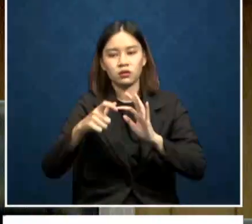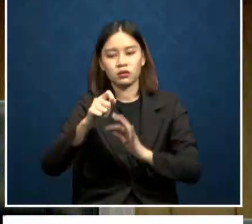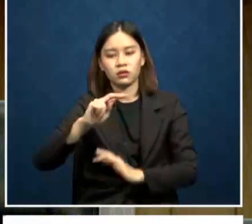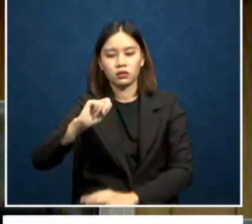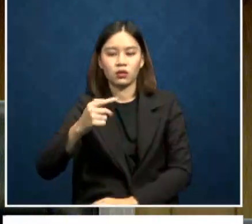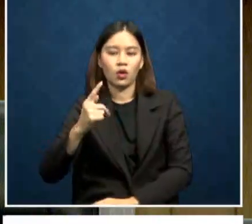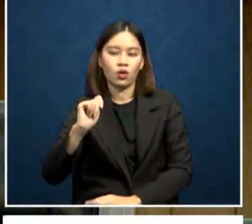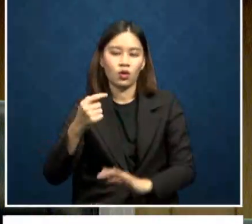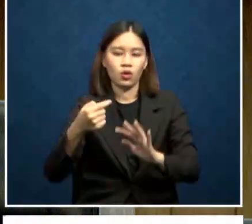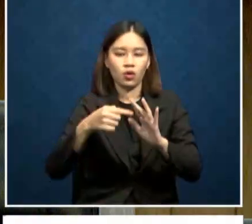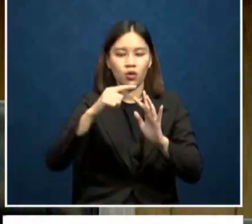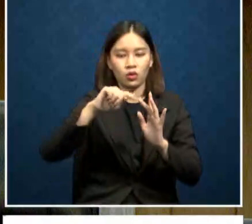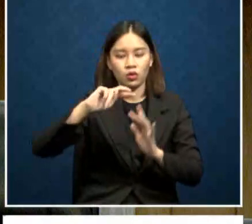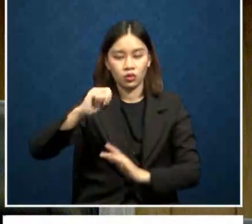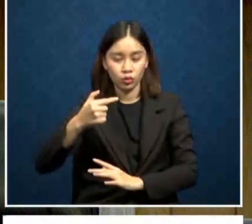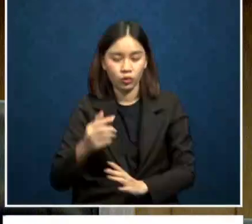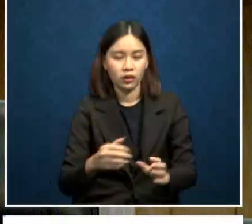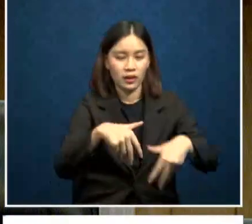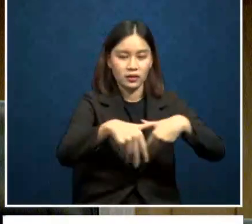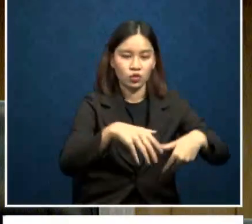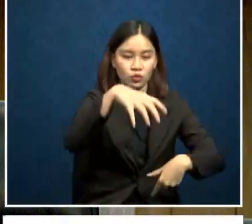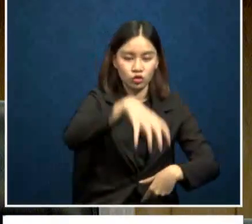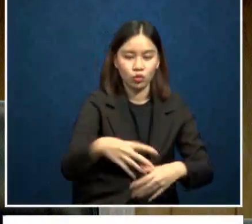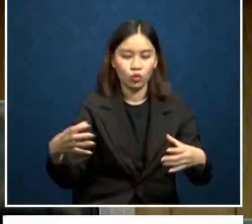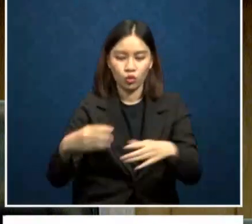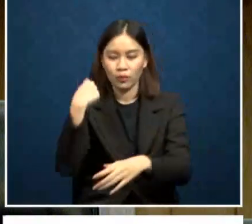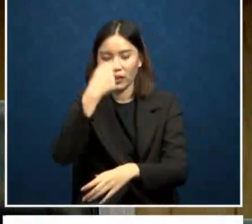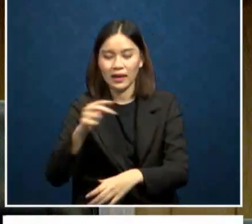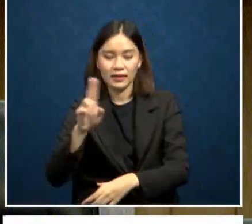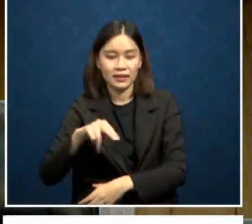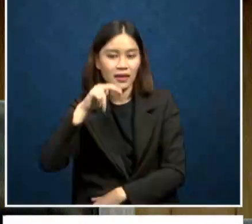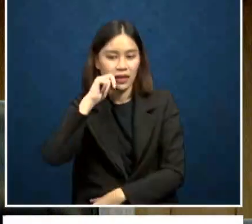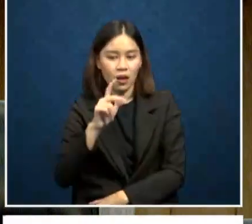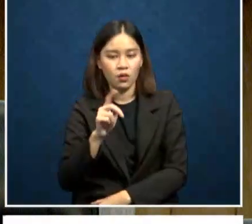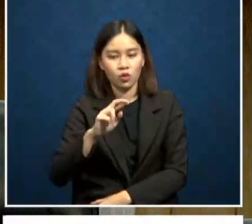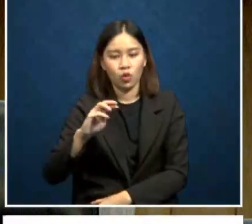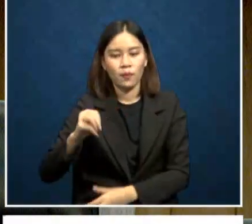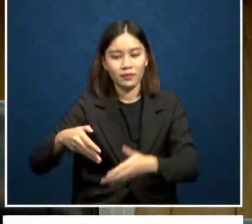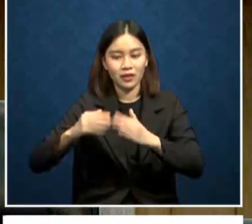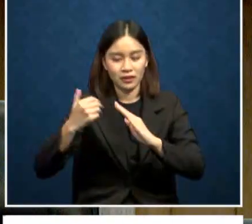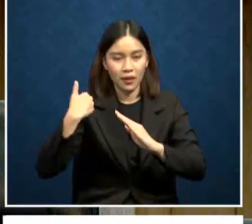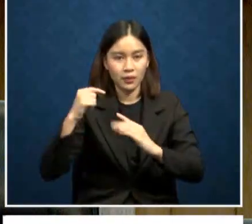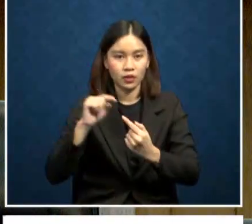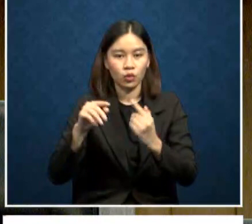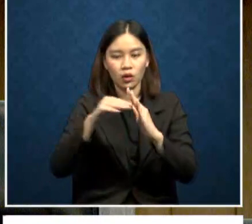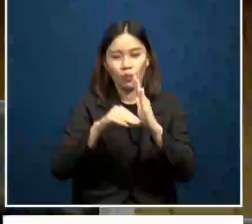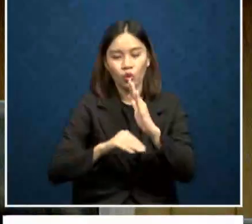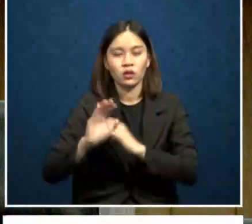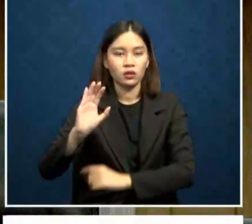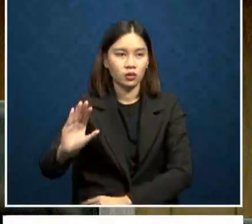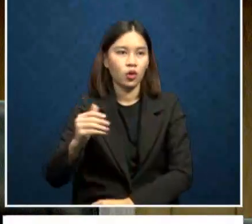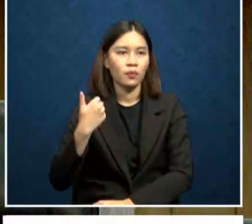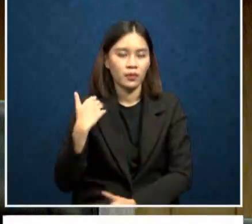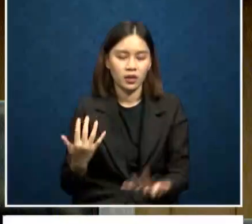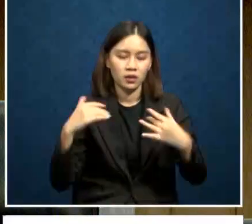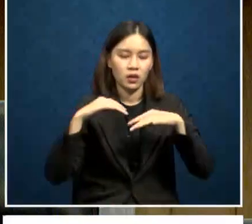ก็คือทั้งองค์กรชุมชนกลุ่มผู้ใช้น้ำซึ่งทางชลประทานก็จัดตั้งขึ้นมาเป็นกลไกของเขาได้เข้ามา